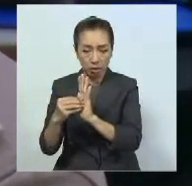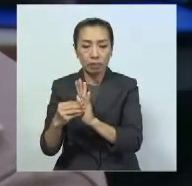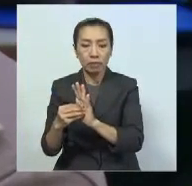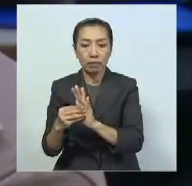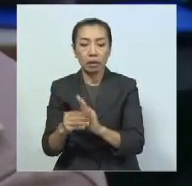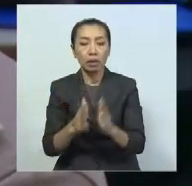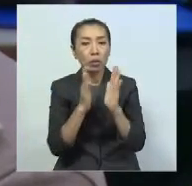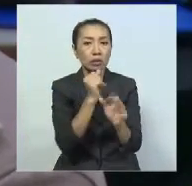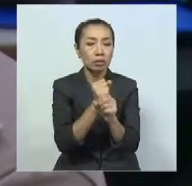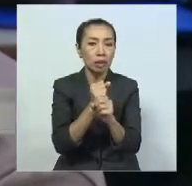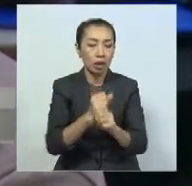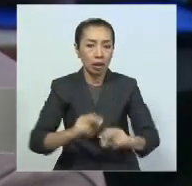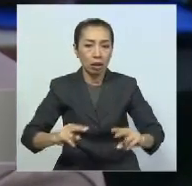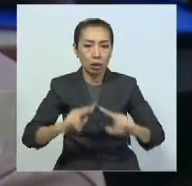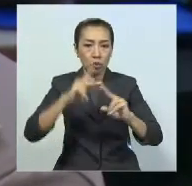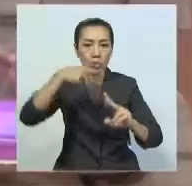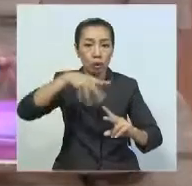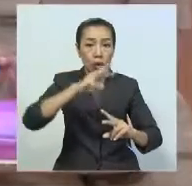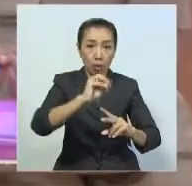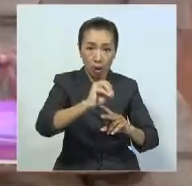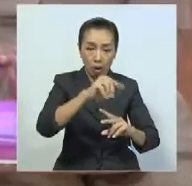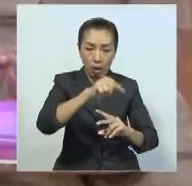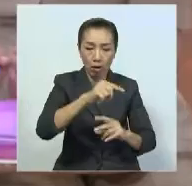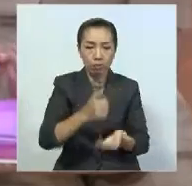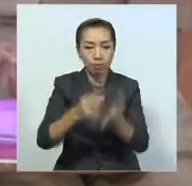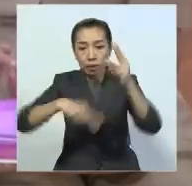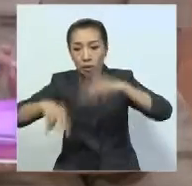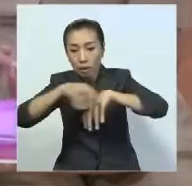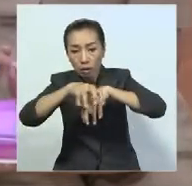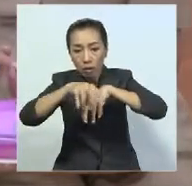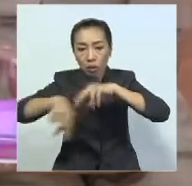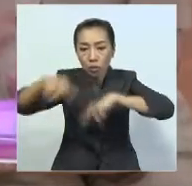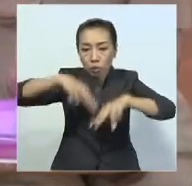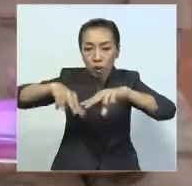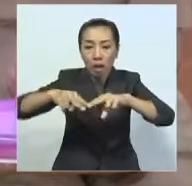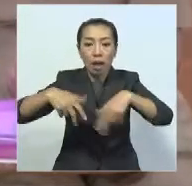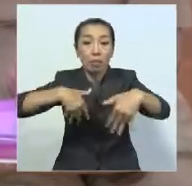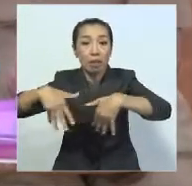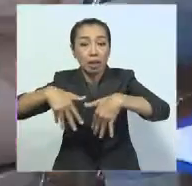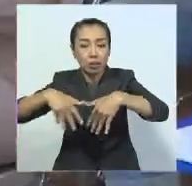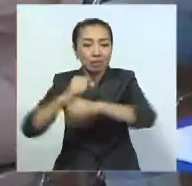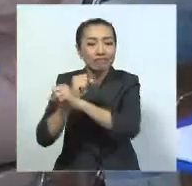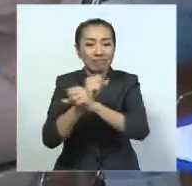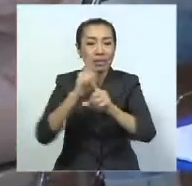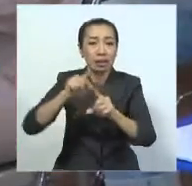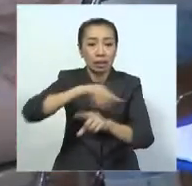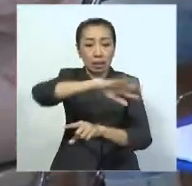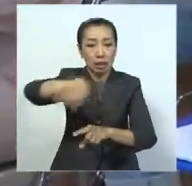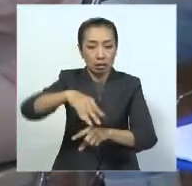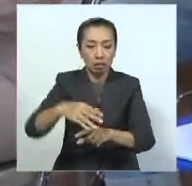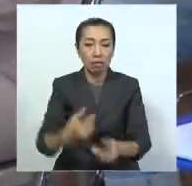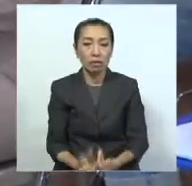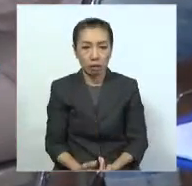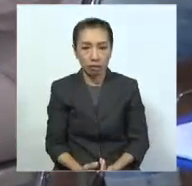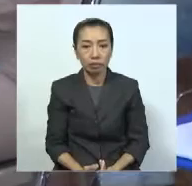เจ้าหน้าที่กองคุ้มครองสวัสดิภาพและเสริมสร้างคุณภาพชีวิตกรมพัฒนาสังคมและสวัสดิการกระทรวงการพัฒนาสัง